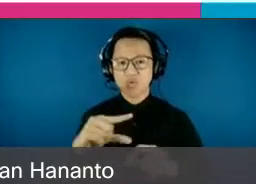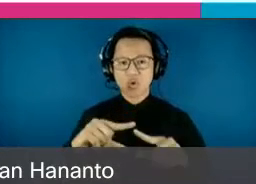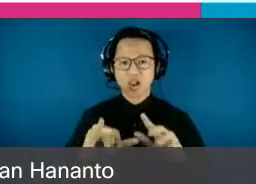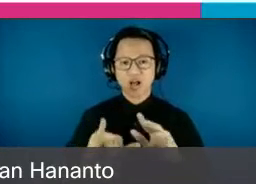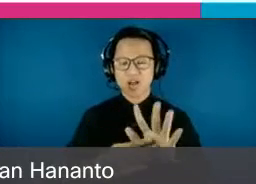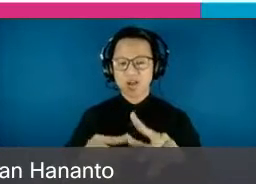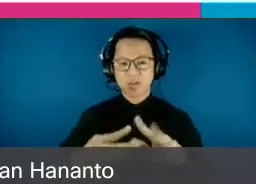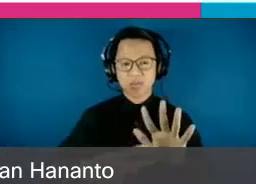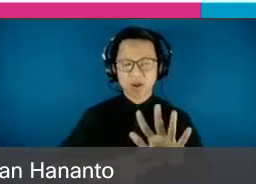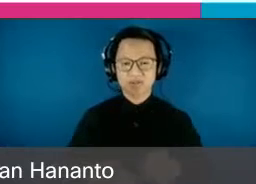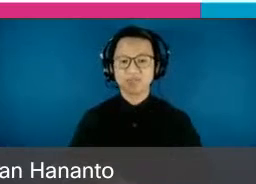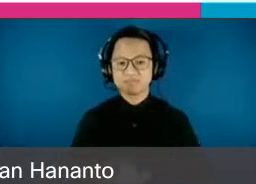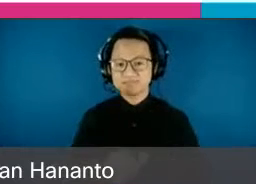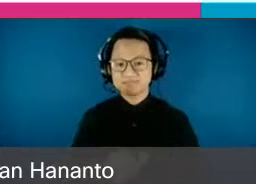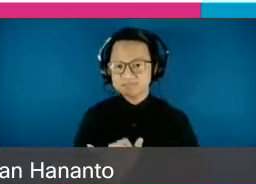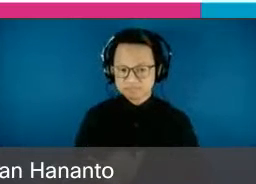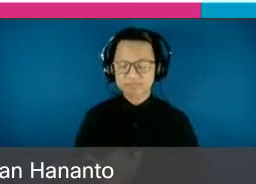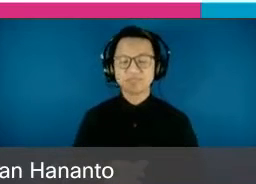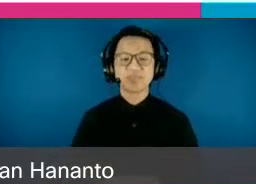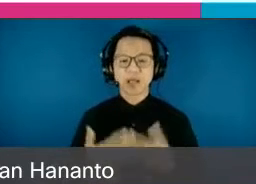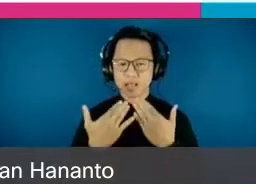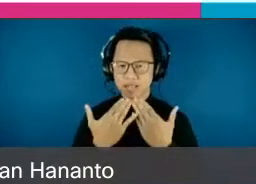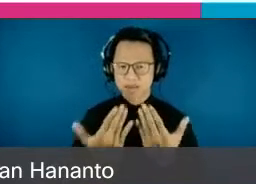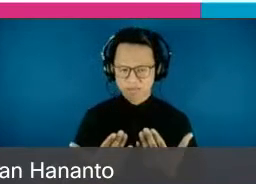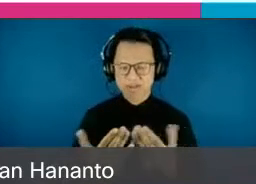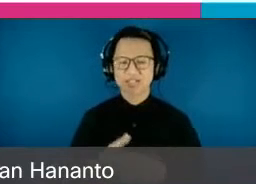Yeah, thank you for the opportunity.